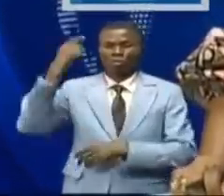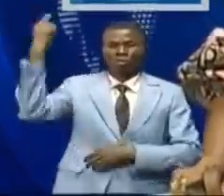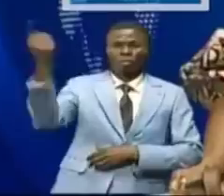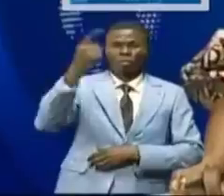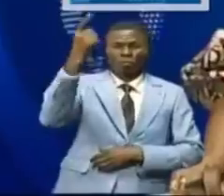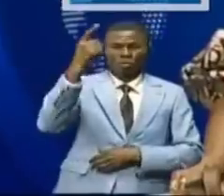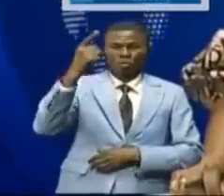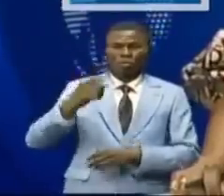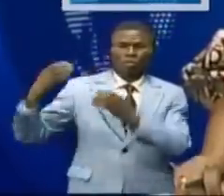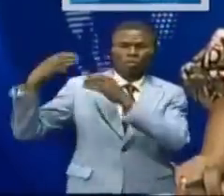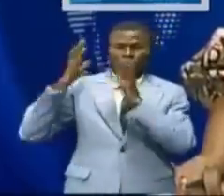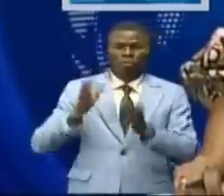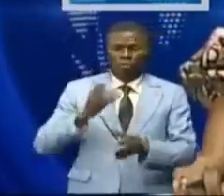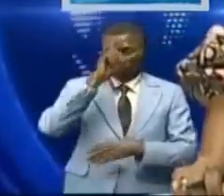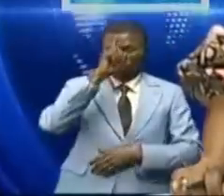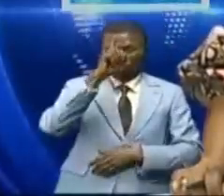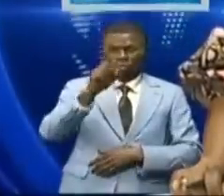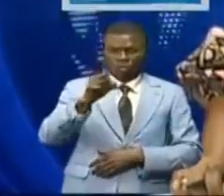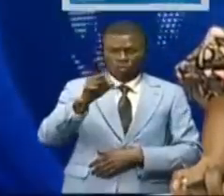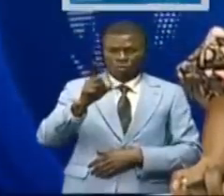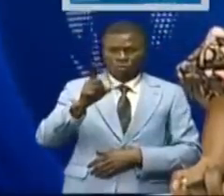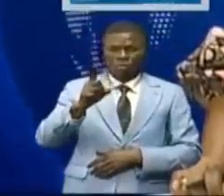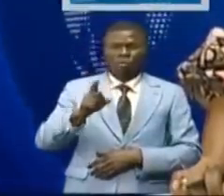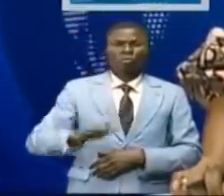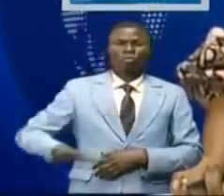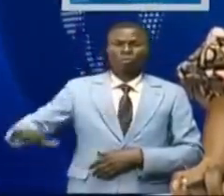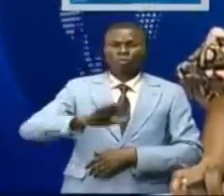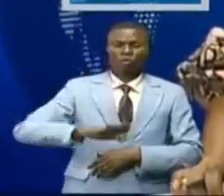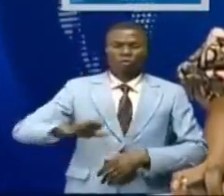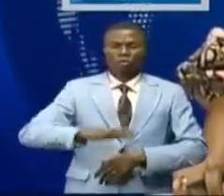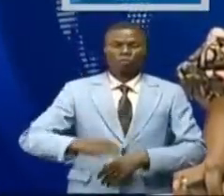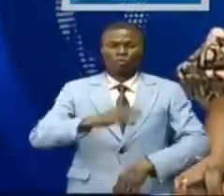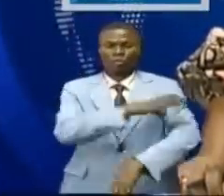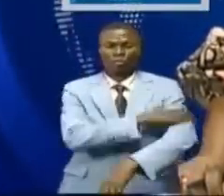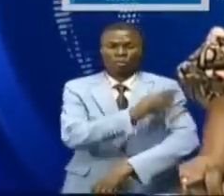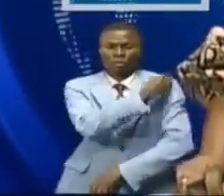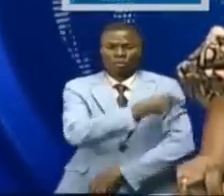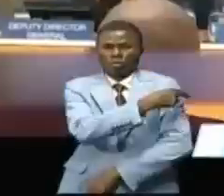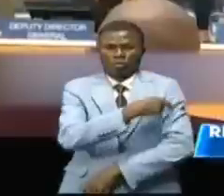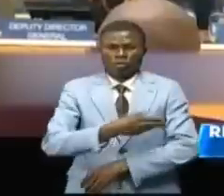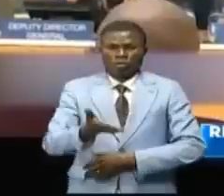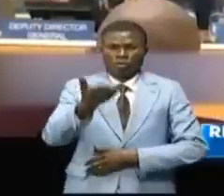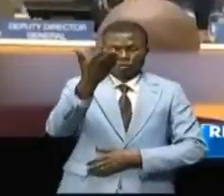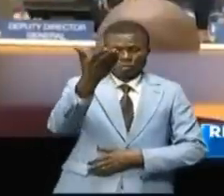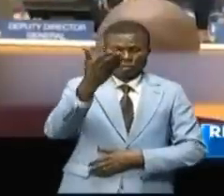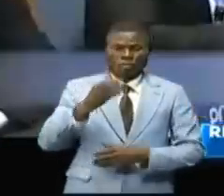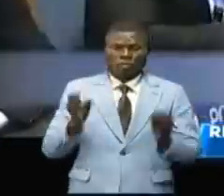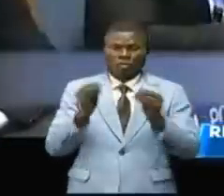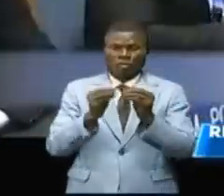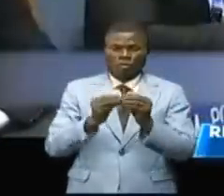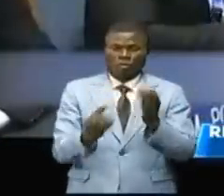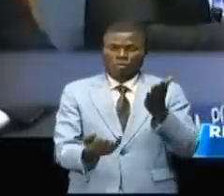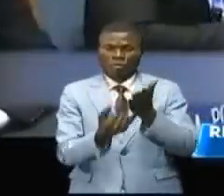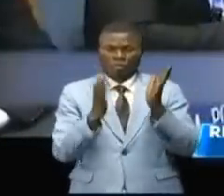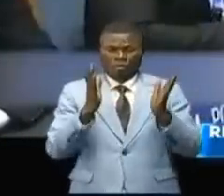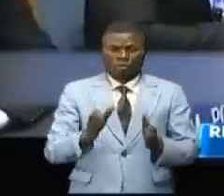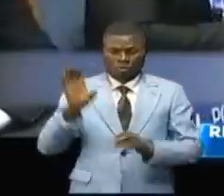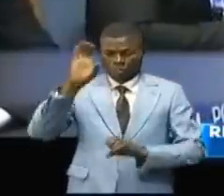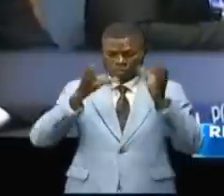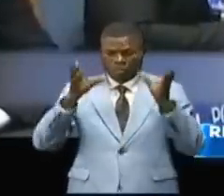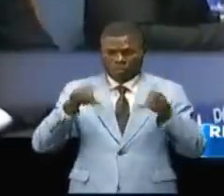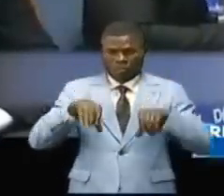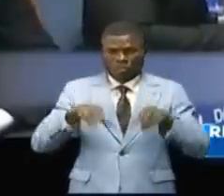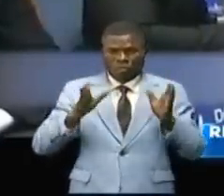la propriété intellectuelle en terre suisse à Genève. Diane Balaka. Le conclave du génie scientifique